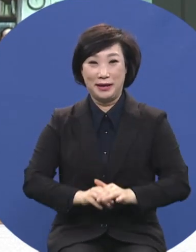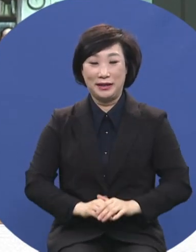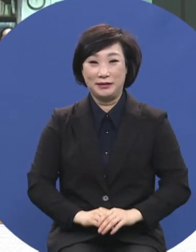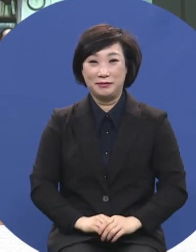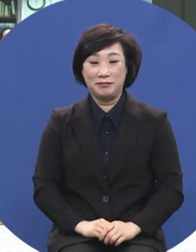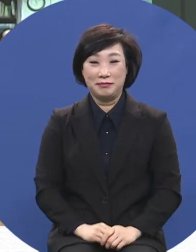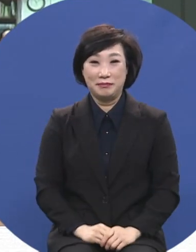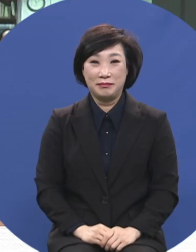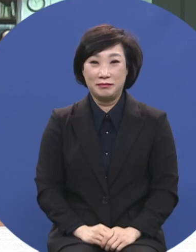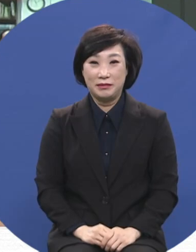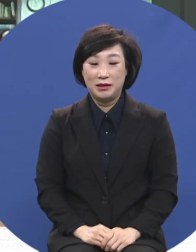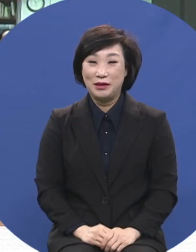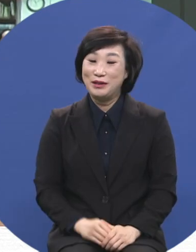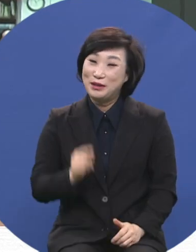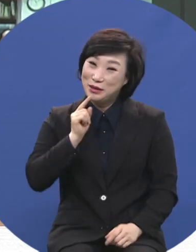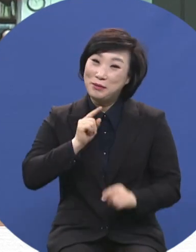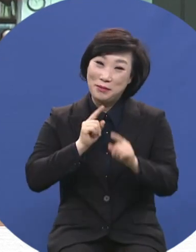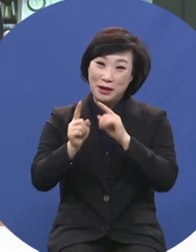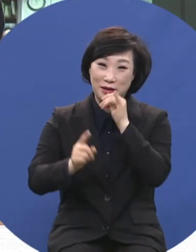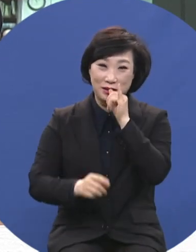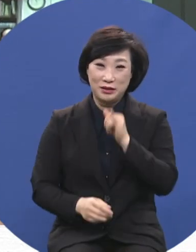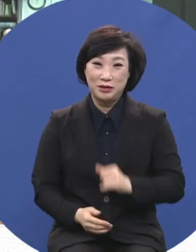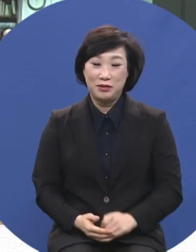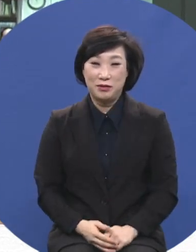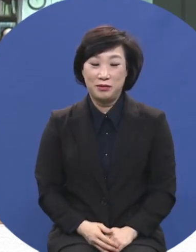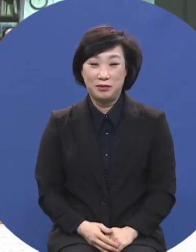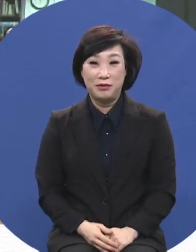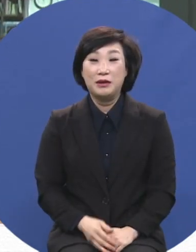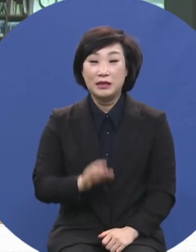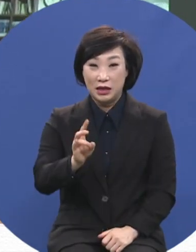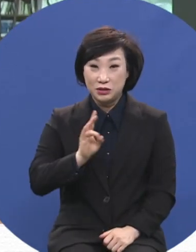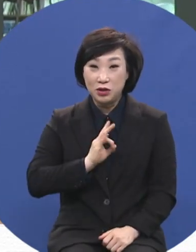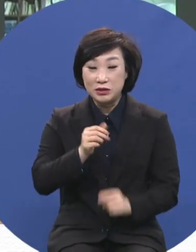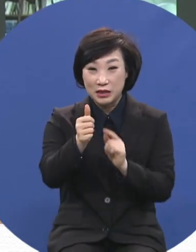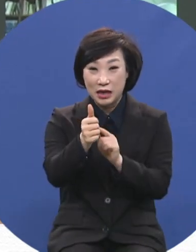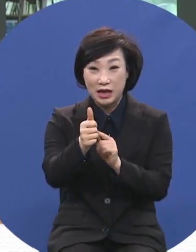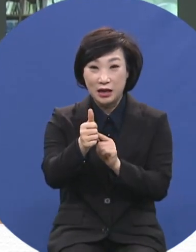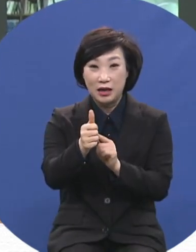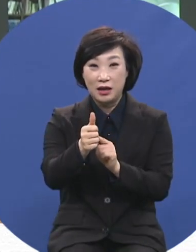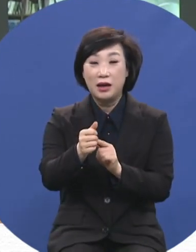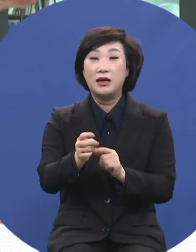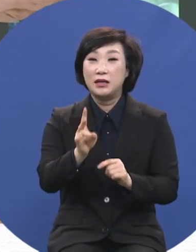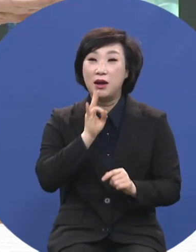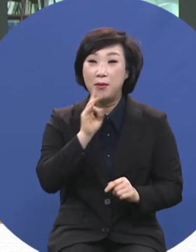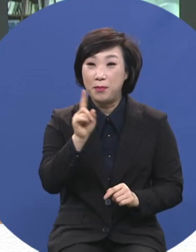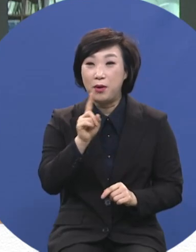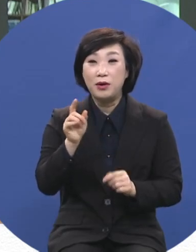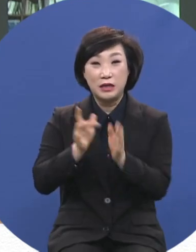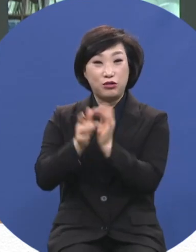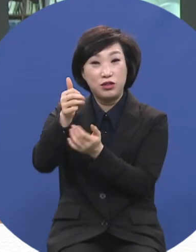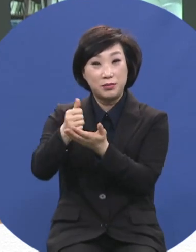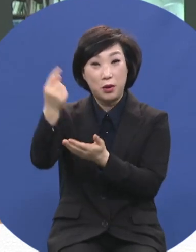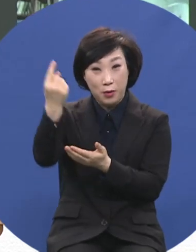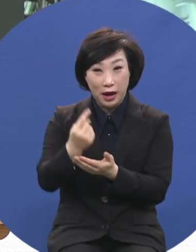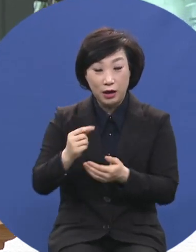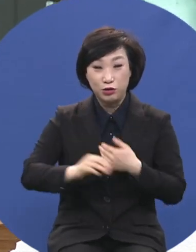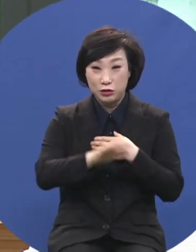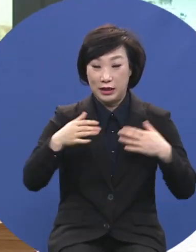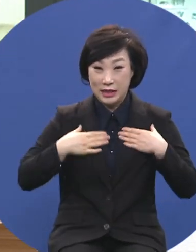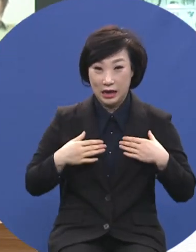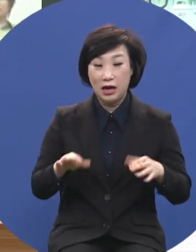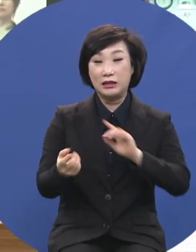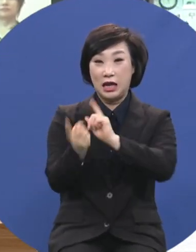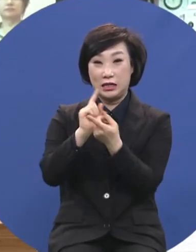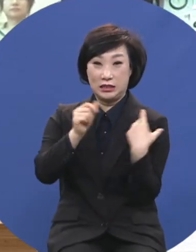하심이니라 이렇게 말씀하셨어요. 선지자가 예수님은 우리 연약한 것을 담당하고